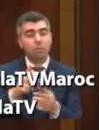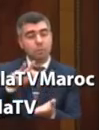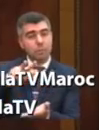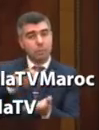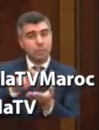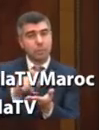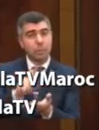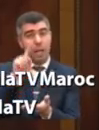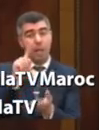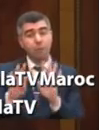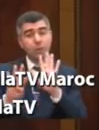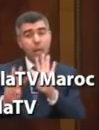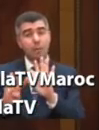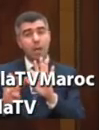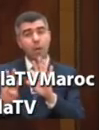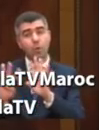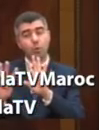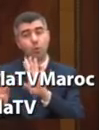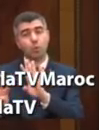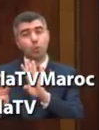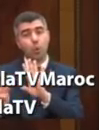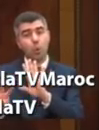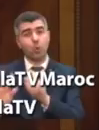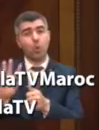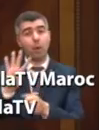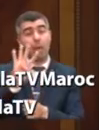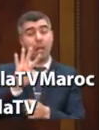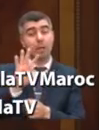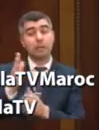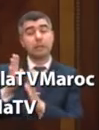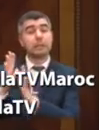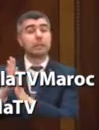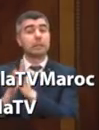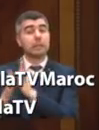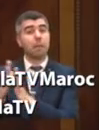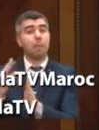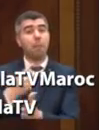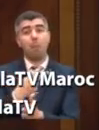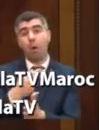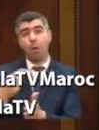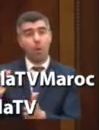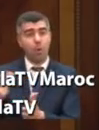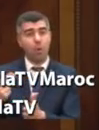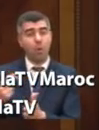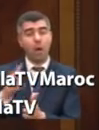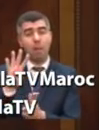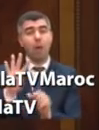لسنه 1949 وخلافا للاتفاقيه الخاصه بمناهضه التعذيب لسنه